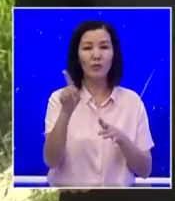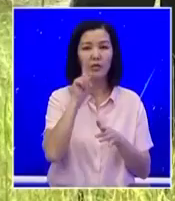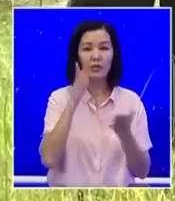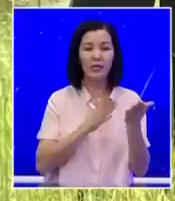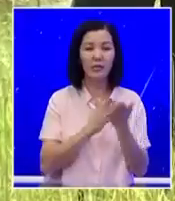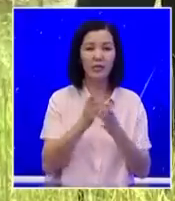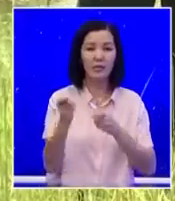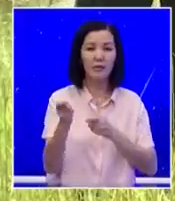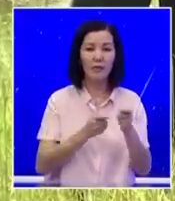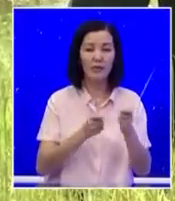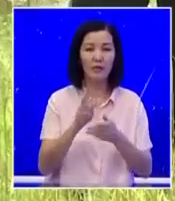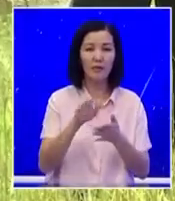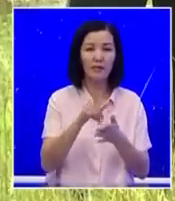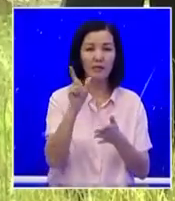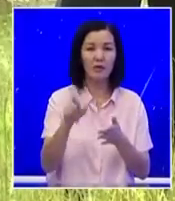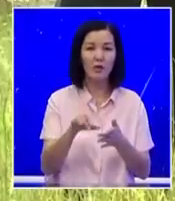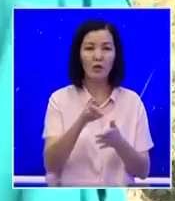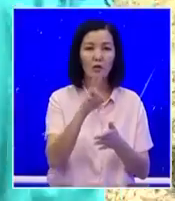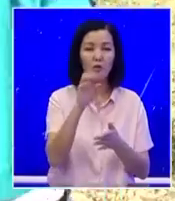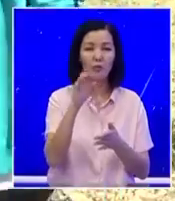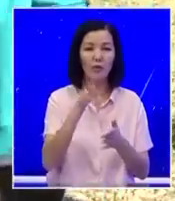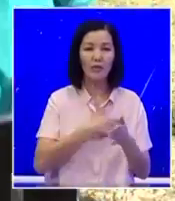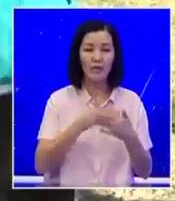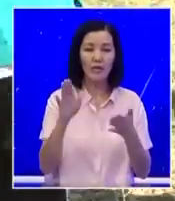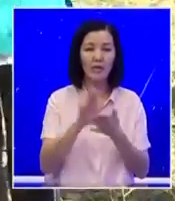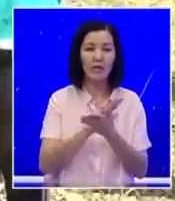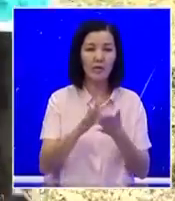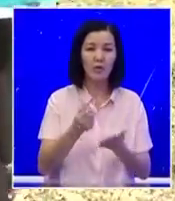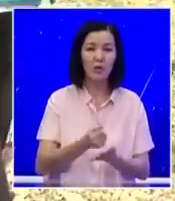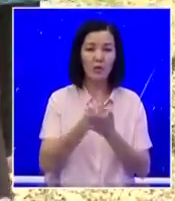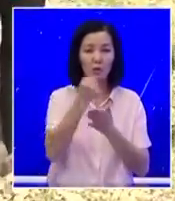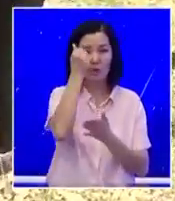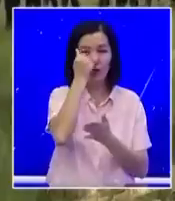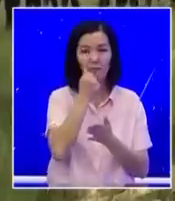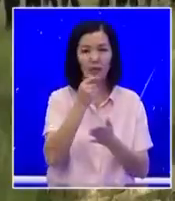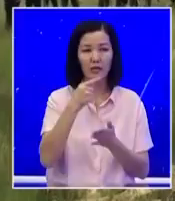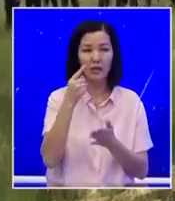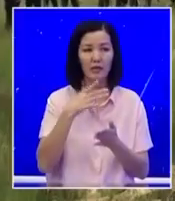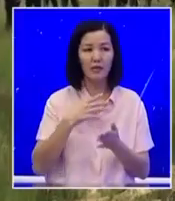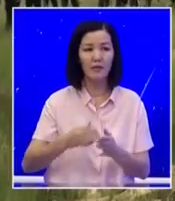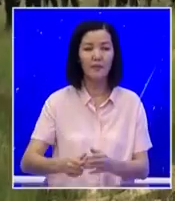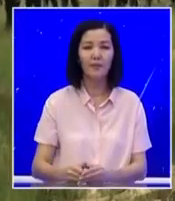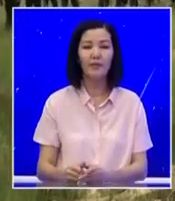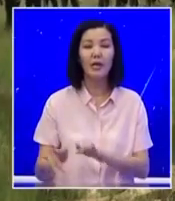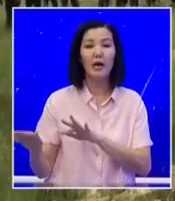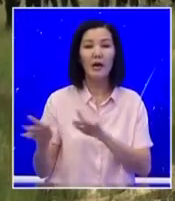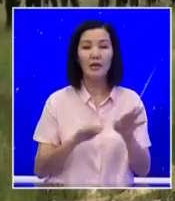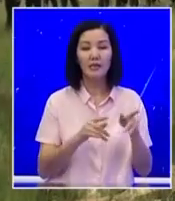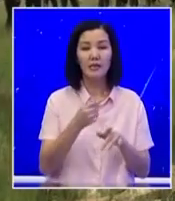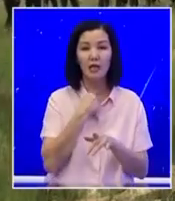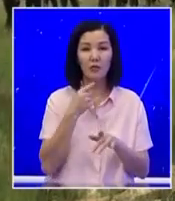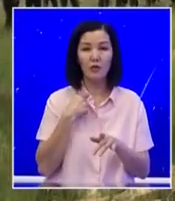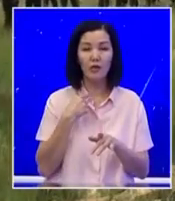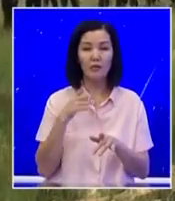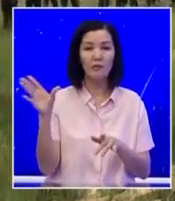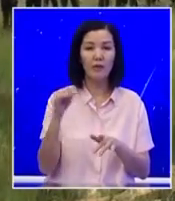саясаты басқармасының басшысы Жомарт Қаратас еріктілерге қолдау танытып алғысын айтты. Акциямыз тек қана осы Талдықорғанда ғана емес,